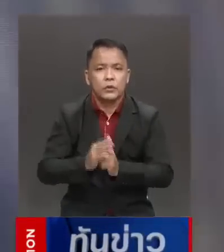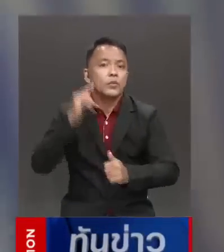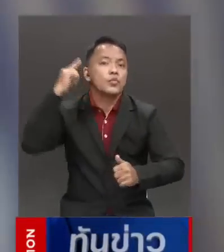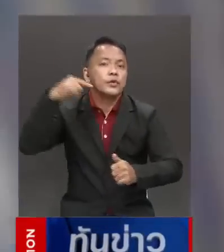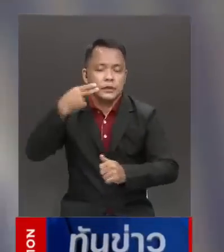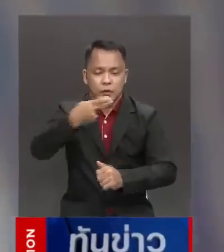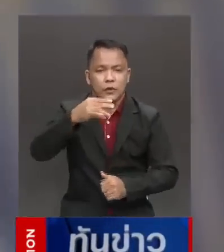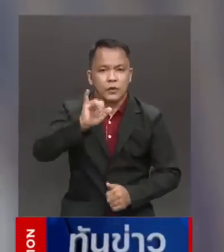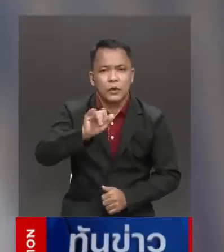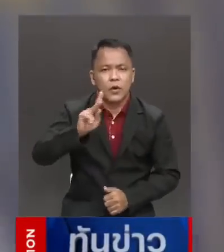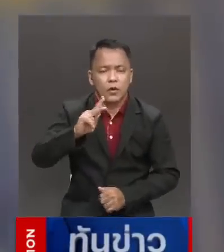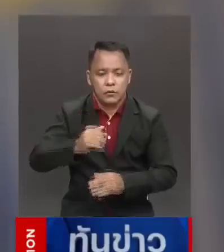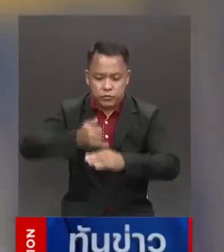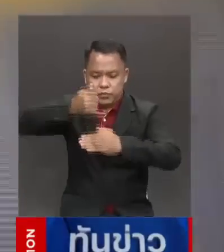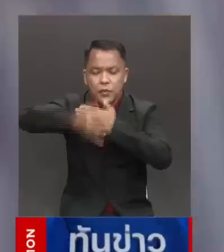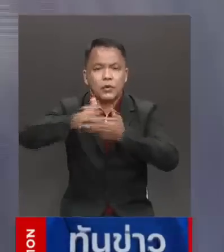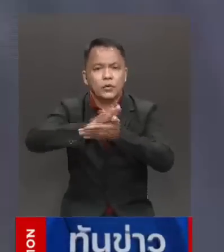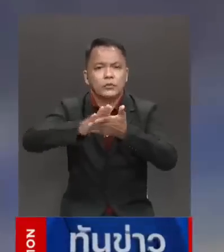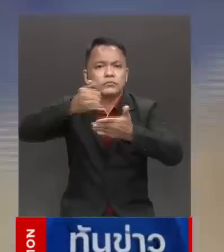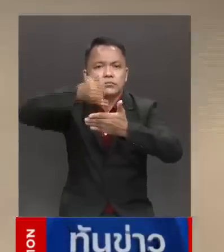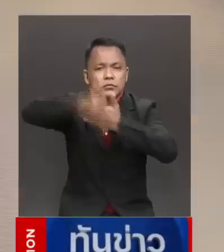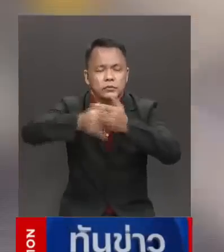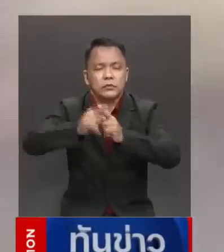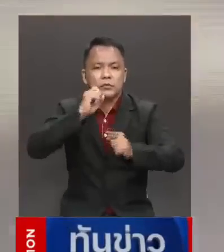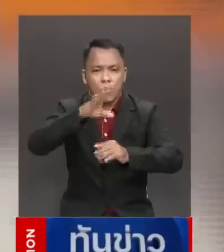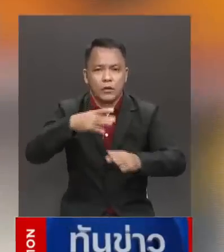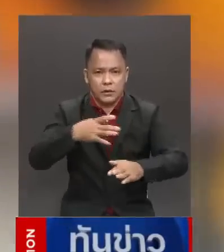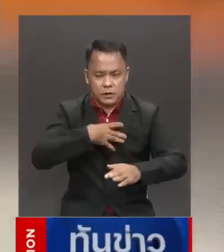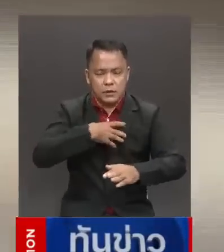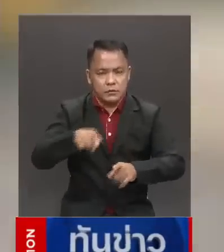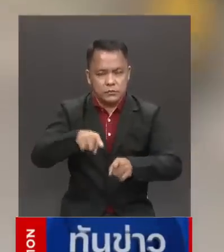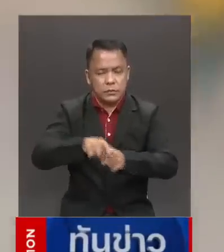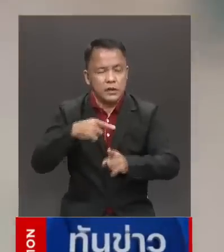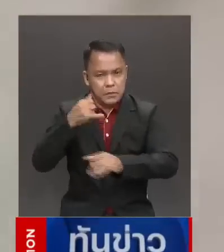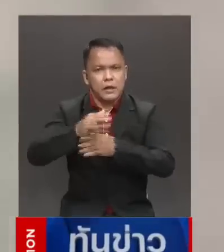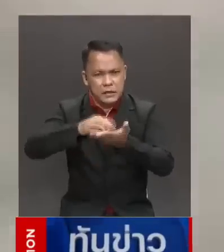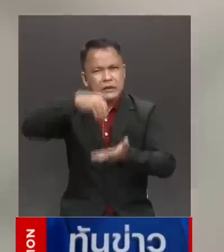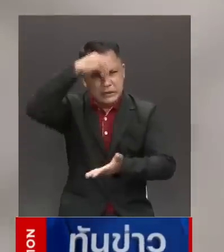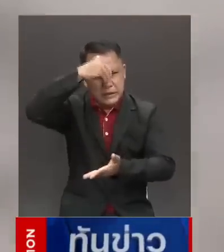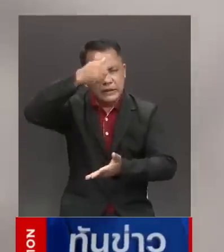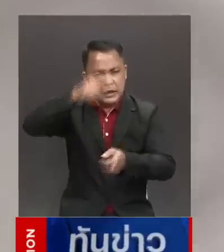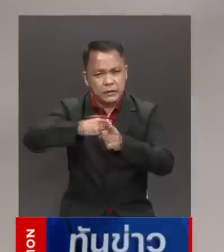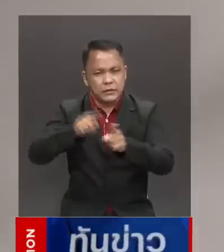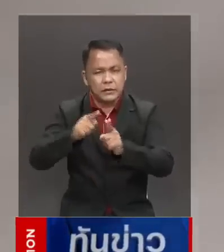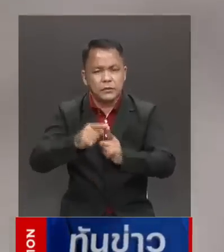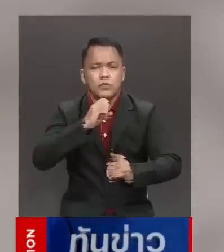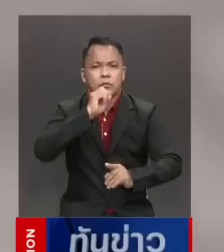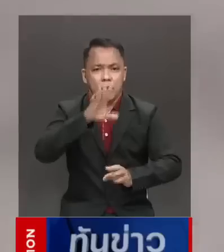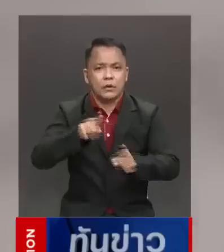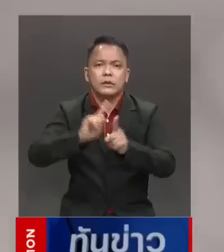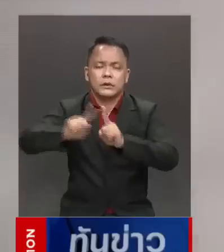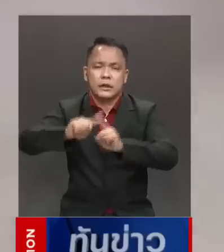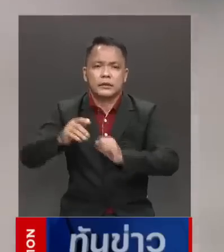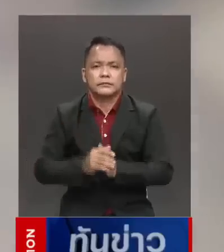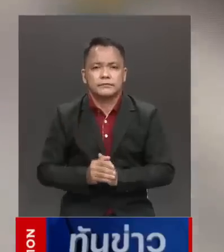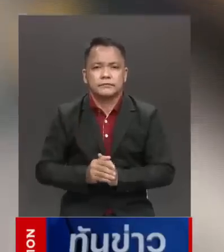ปีนรั้วเข้าไปที่โรงเรียนเพื่อที่จะยืนกรานว่าเธอนั้นเนี่ยสามารถเข้าไปเรียนได้แล้วก็มีการแสดงออกต่างๆนาน